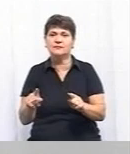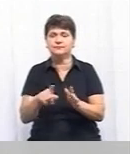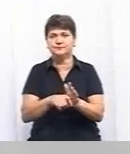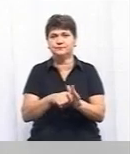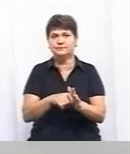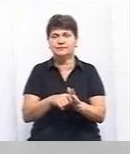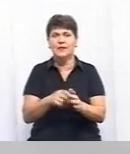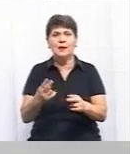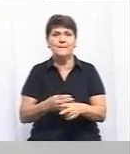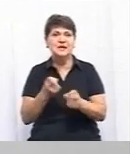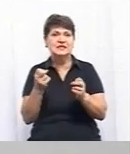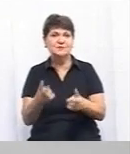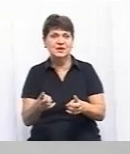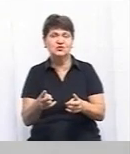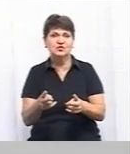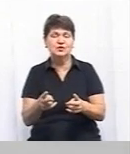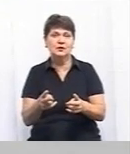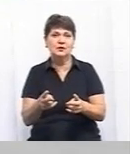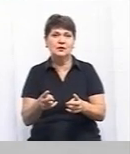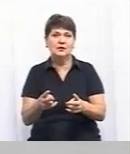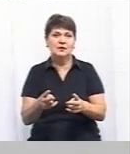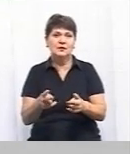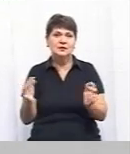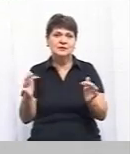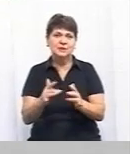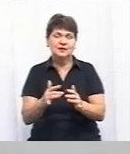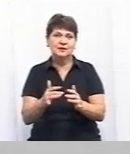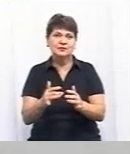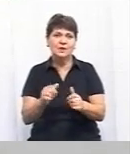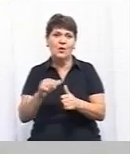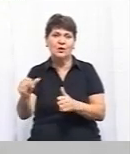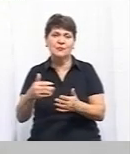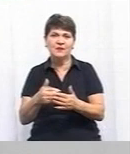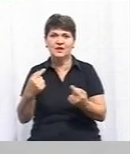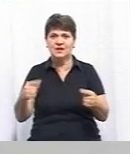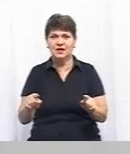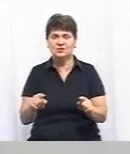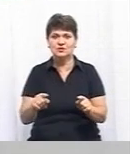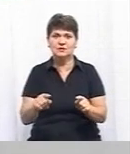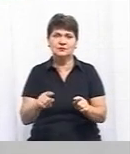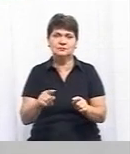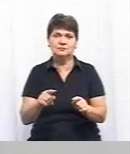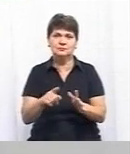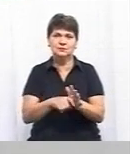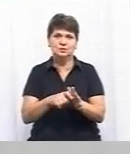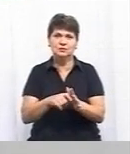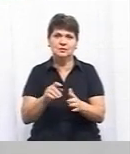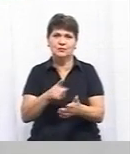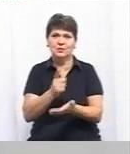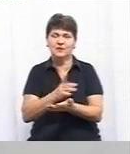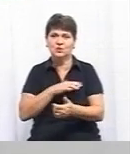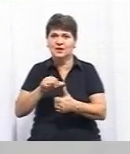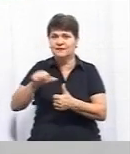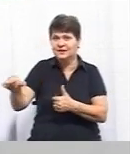відходів. Небезпечні відходи у складі побутових відходів збираються окремо від інших видів побутових відходів і мають відокремлюватися